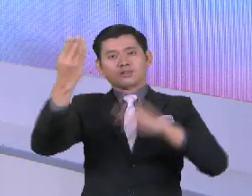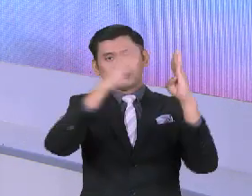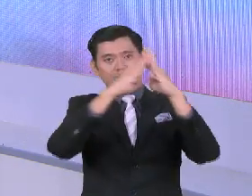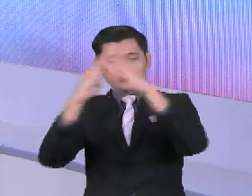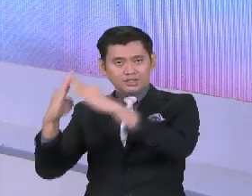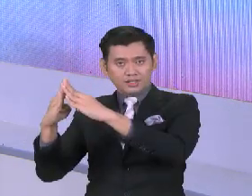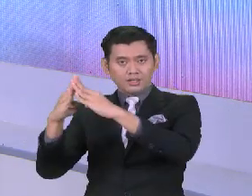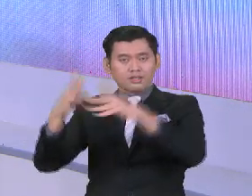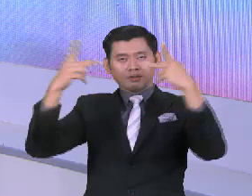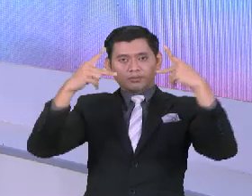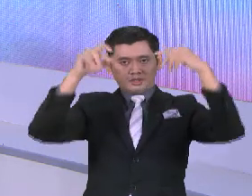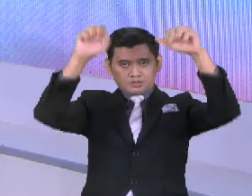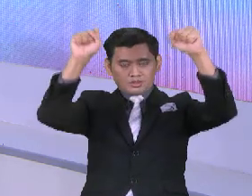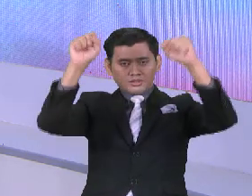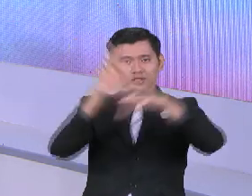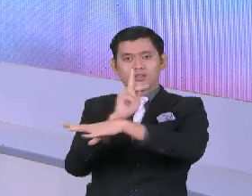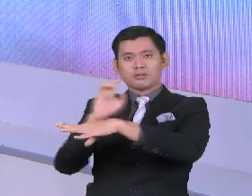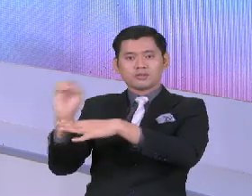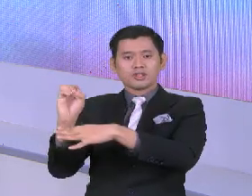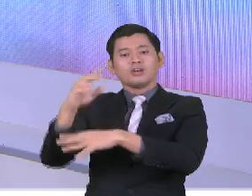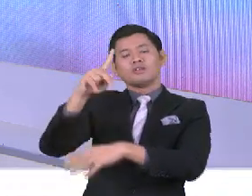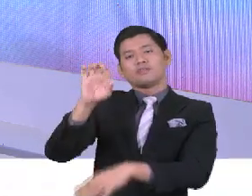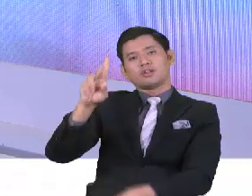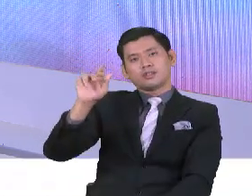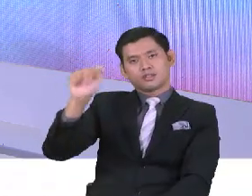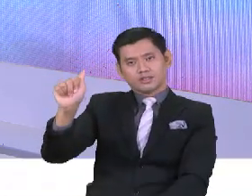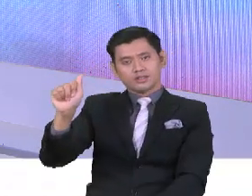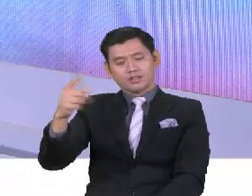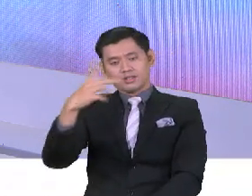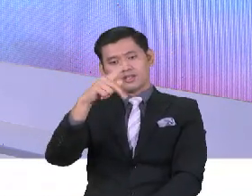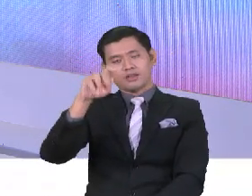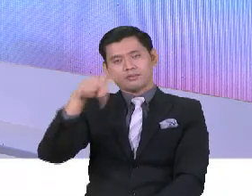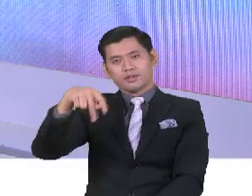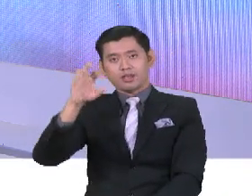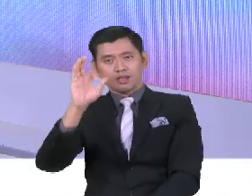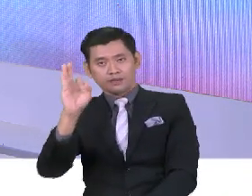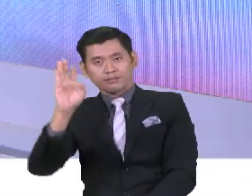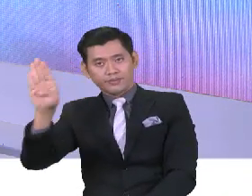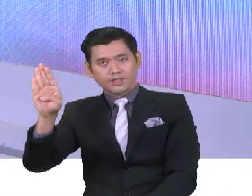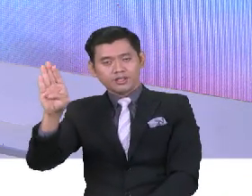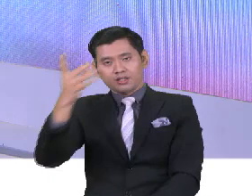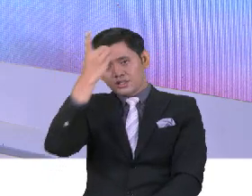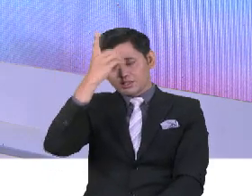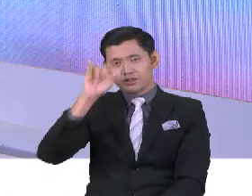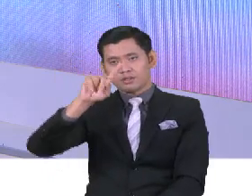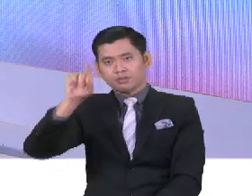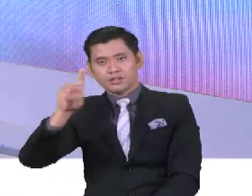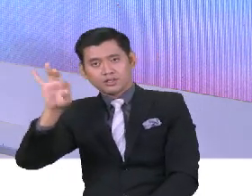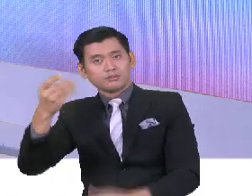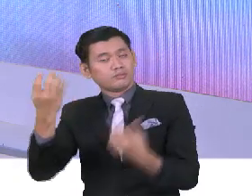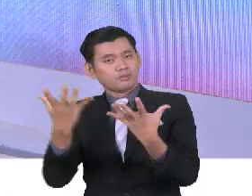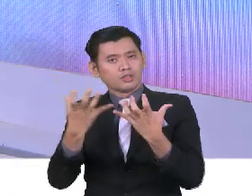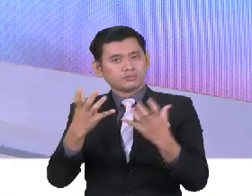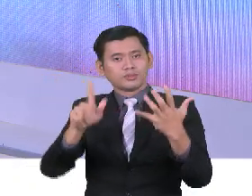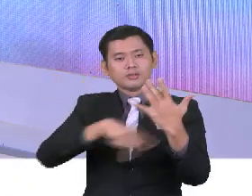ini. Pengerusi Koperasi Peserta-Peserta Felcra Malaysia Berhad, KPFB, Datuk Sabari Misran optimis setiap projek